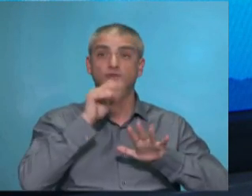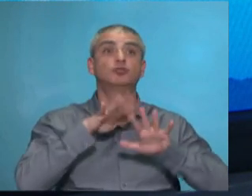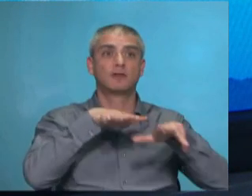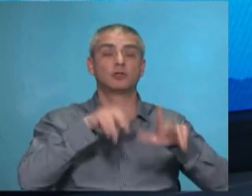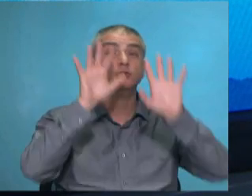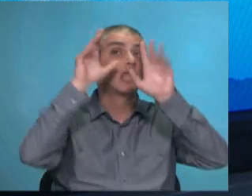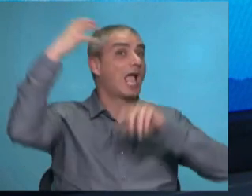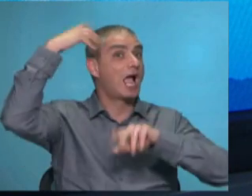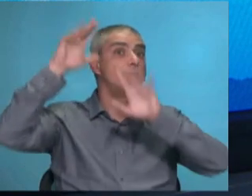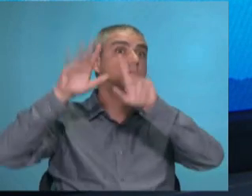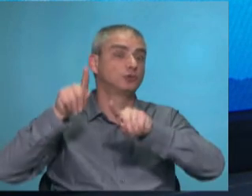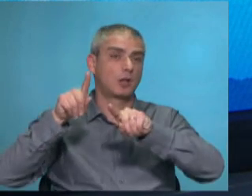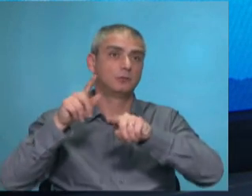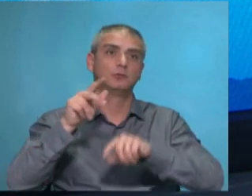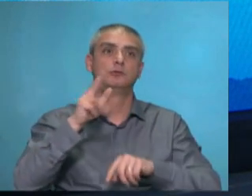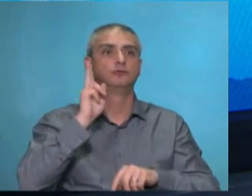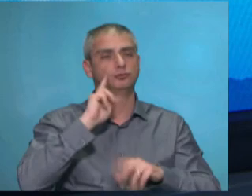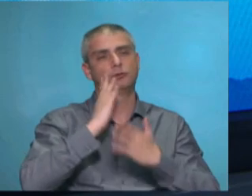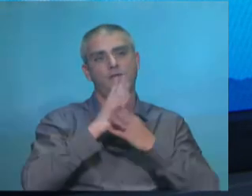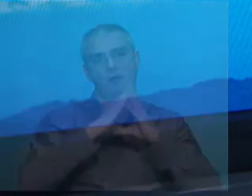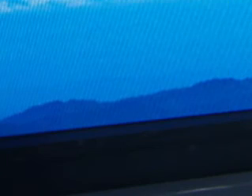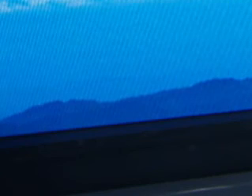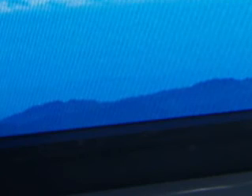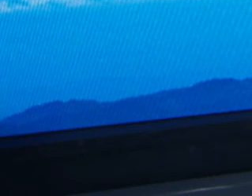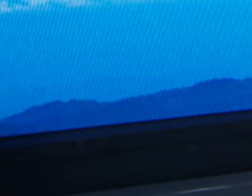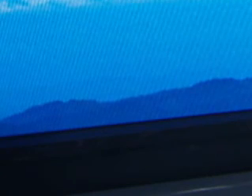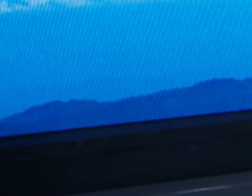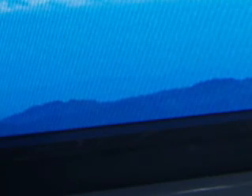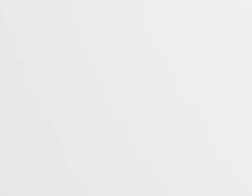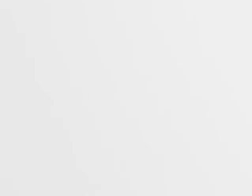בחרמון שישי הכל מאחורינו עד כאן לשבוע טוב